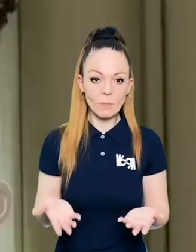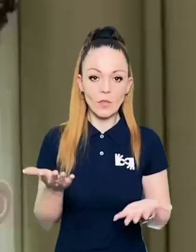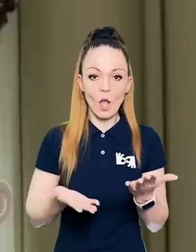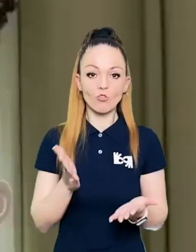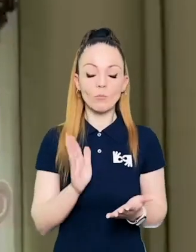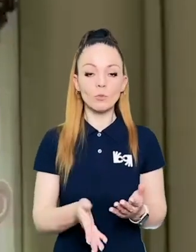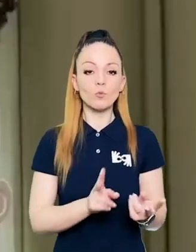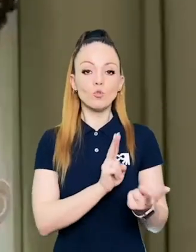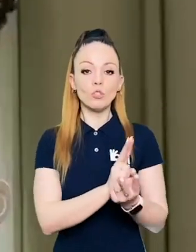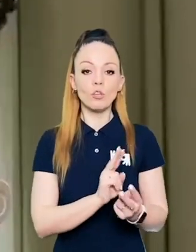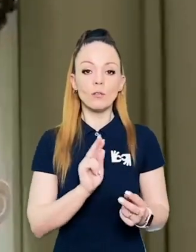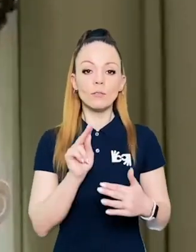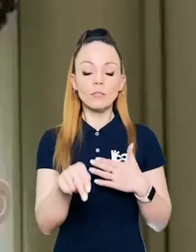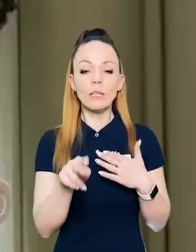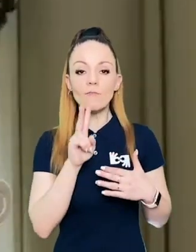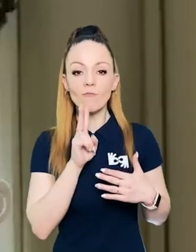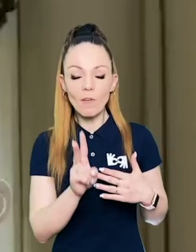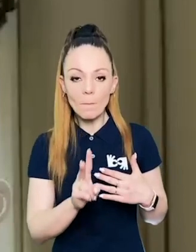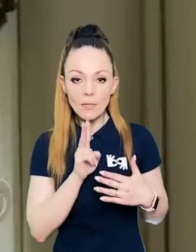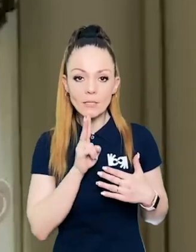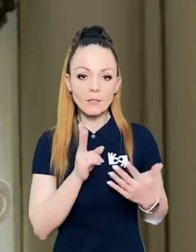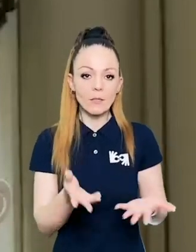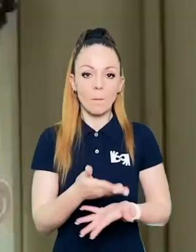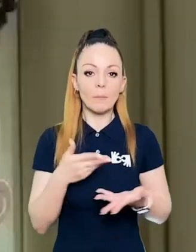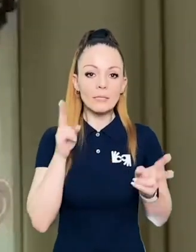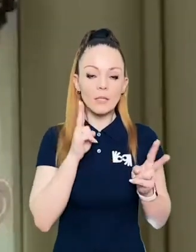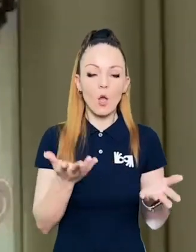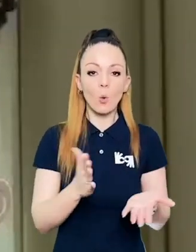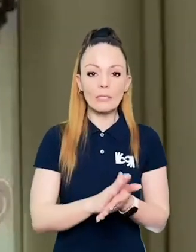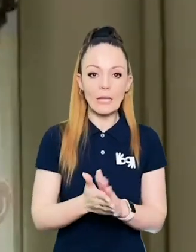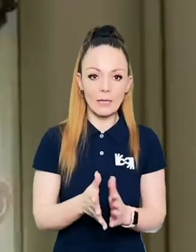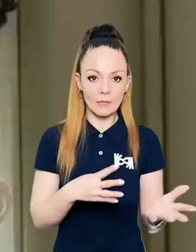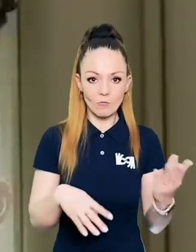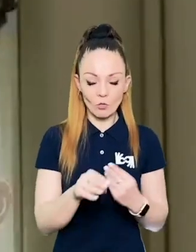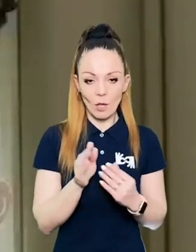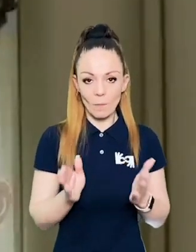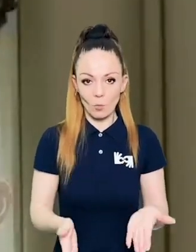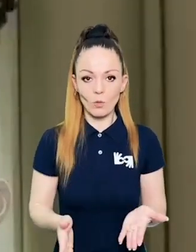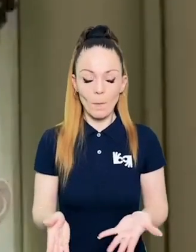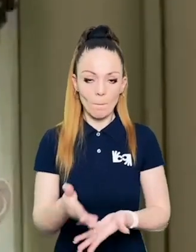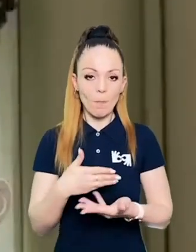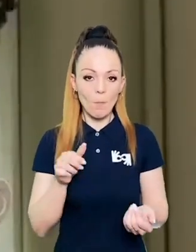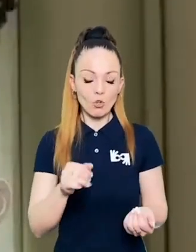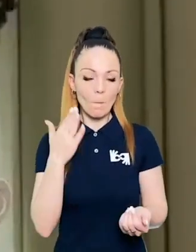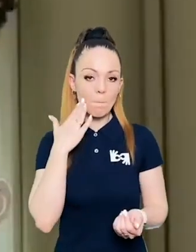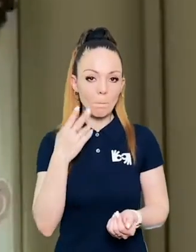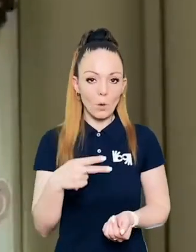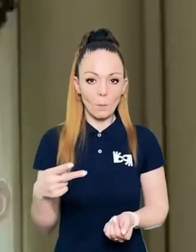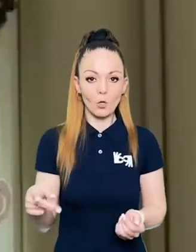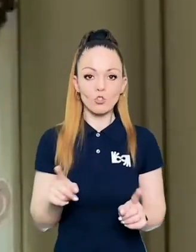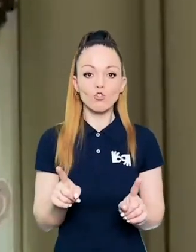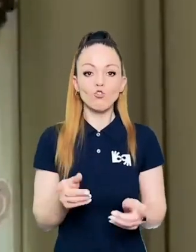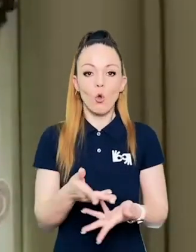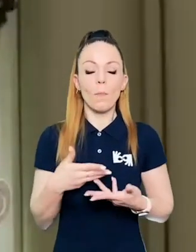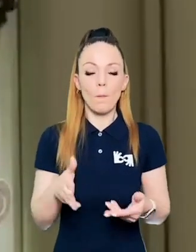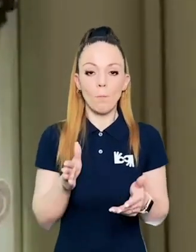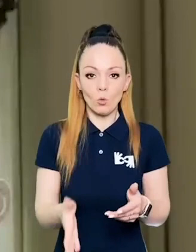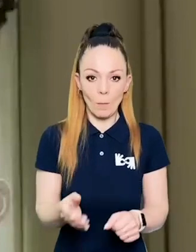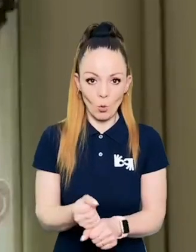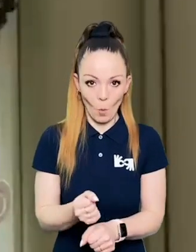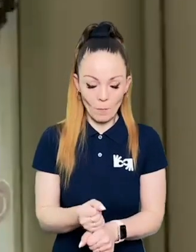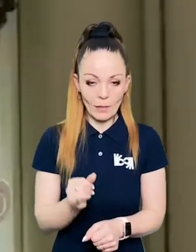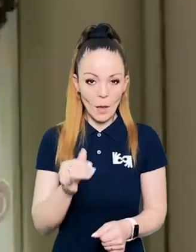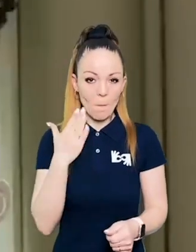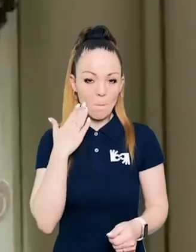будемо зустрічатись за 2 місяці, ми не знаємо, в якому стані все буде. Ну, ми можемо передбачати, що ми будемо